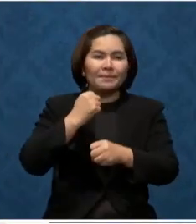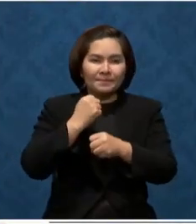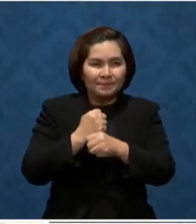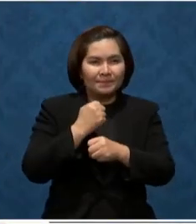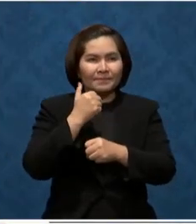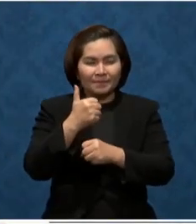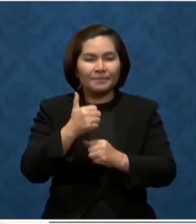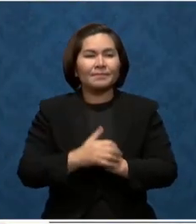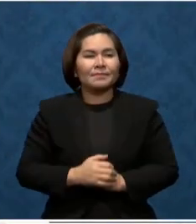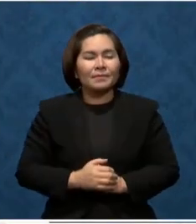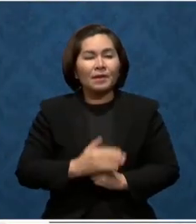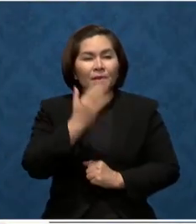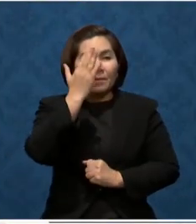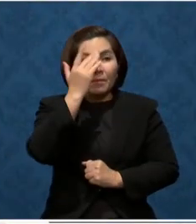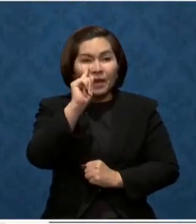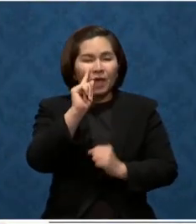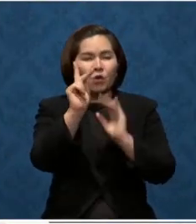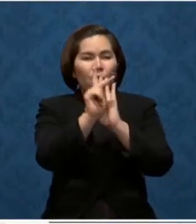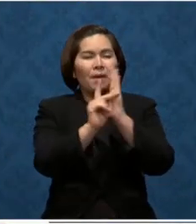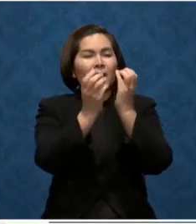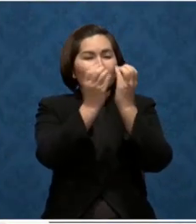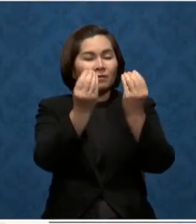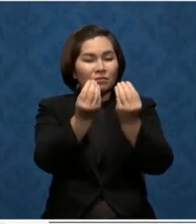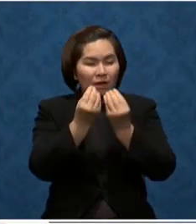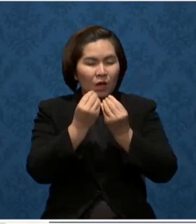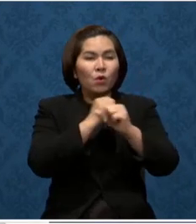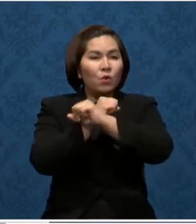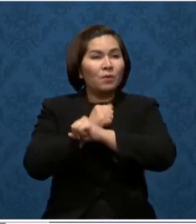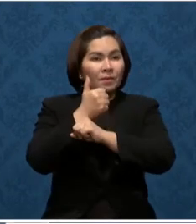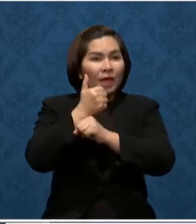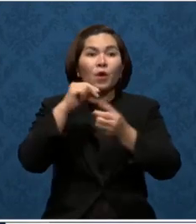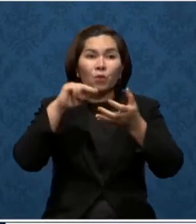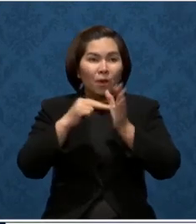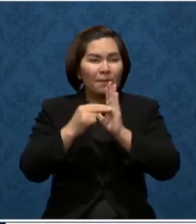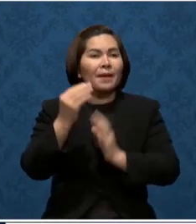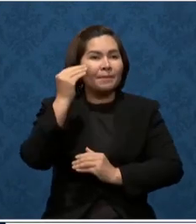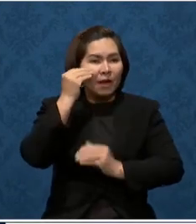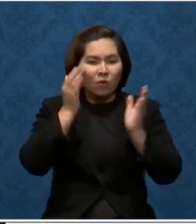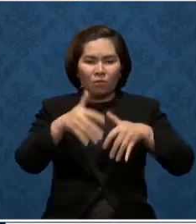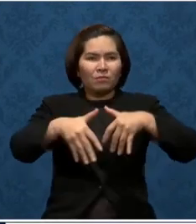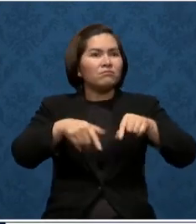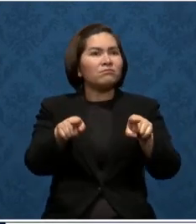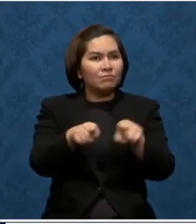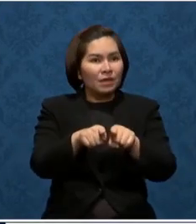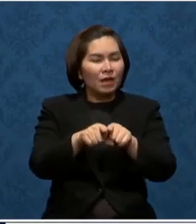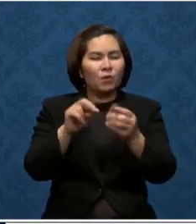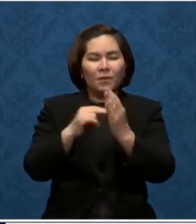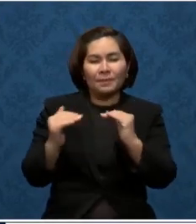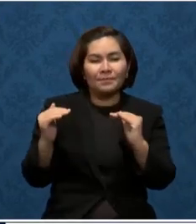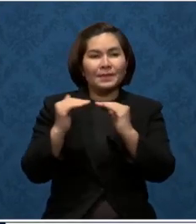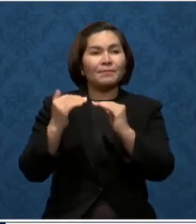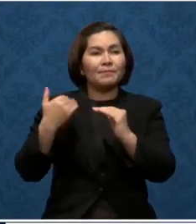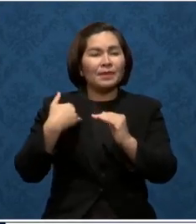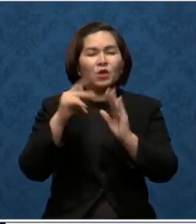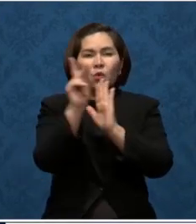จะต้องมีและได้รับคุ้มครองโดยรัฐธรรมนูญคุณพี่ทาก็เป็นประชาชนคนหนึ่งเขาต้องมีสิทธิ์เราไม่ควรจะเขียน